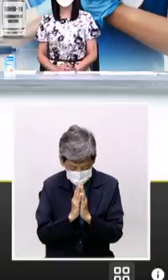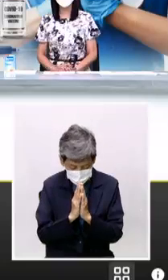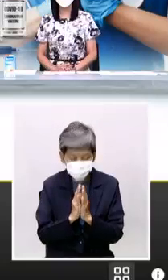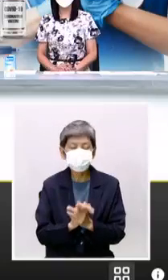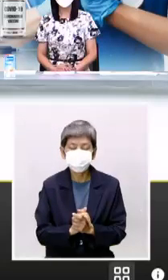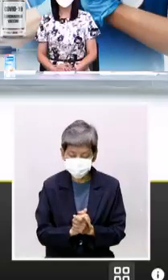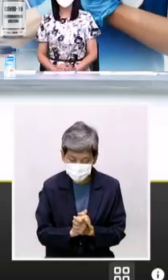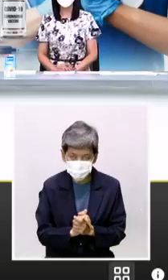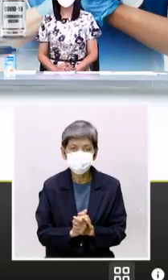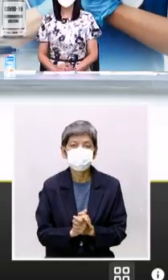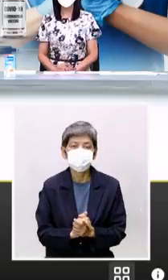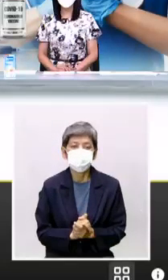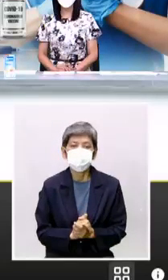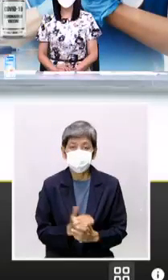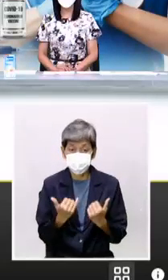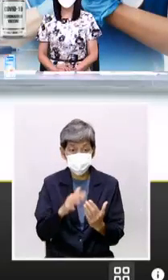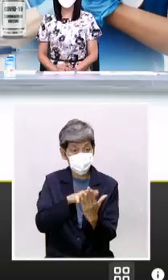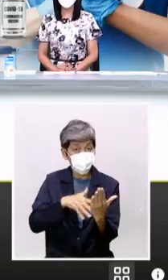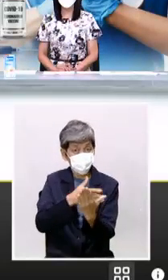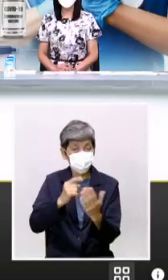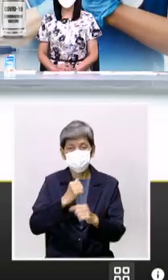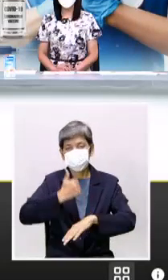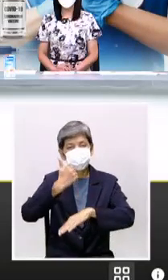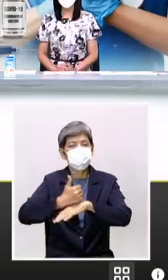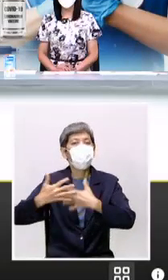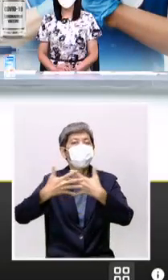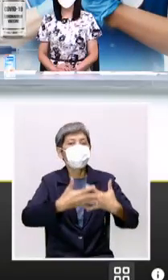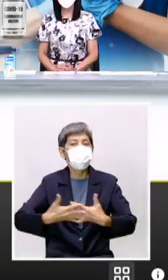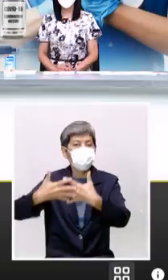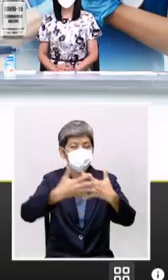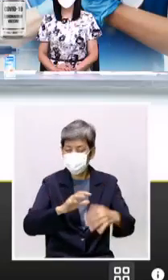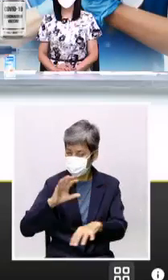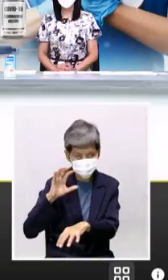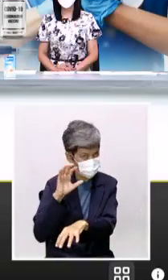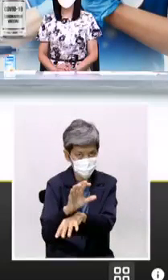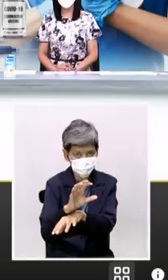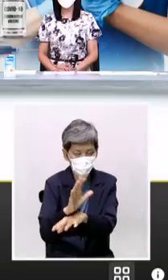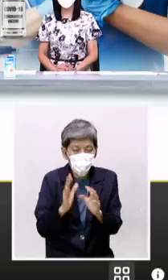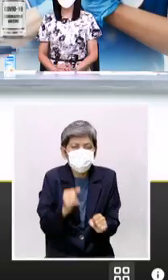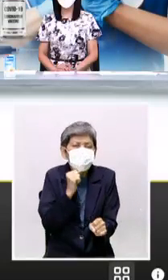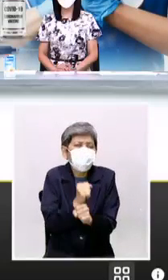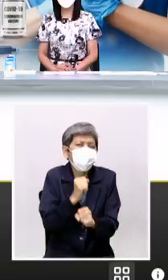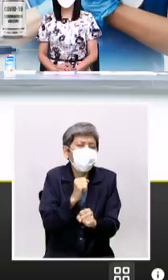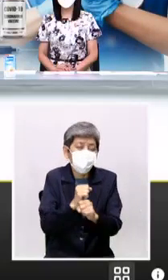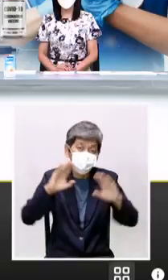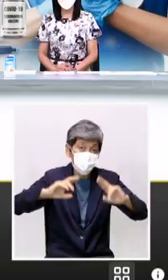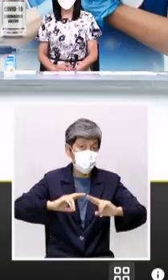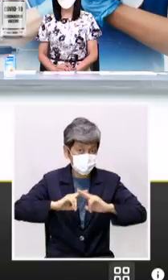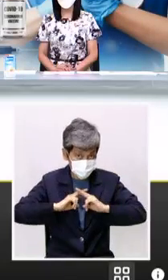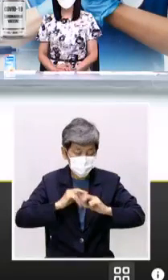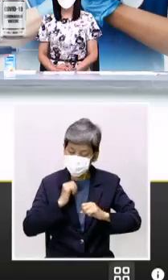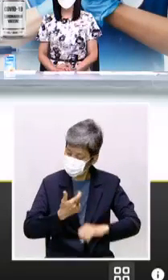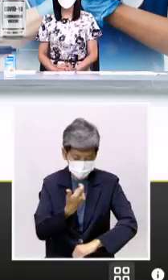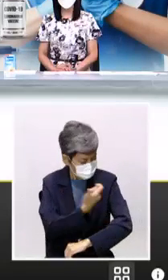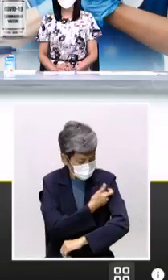สวัสดีค่ะคุณพลอยคุณจุคุณผู้ชมคะแผนใหม่ของผู้นำสหรัฐก็คือบังคับให้พนักงานของทั้งภาครัฐและเอกชนนะคะต้